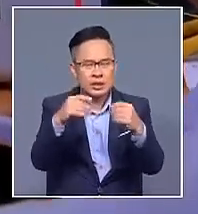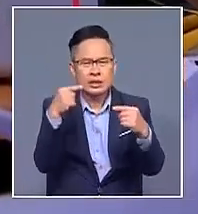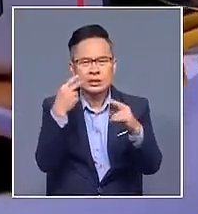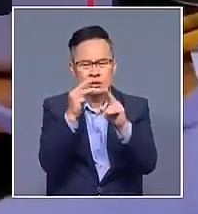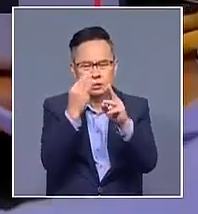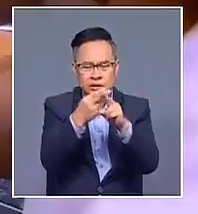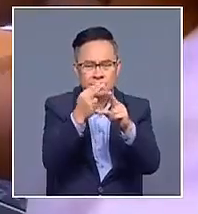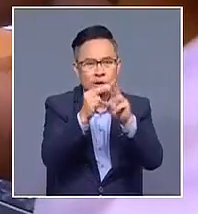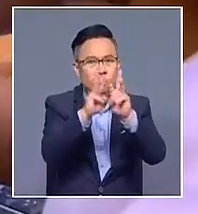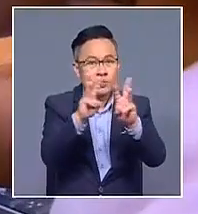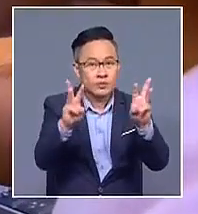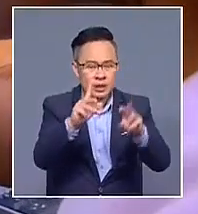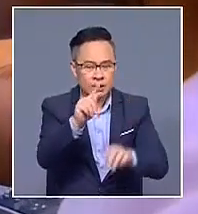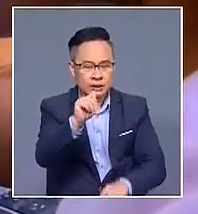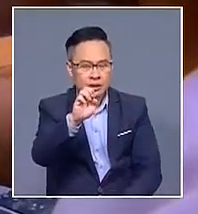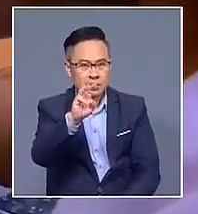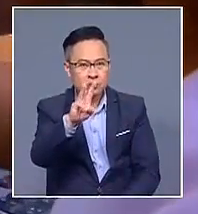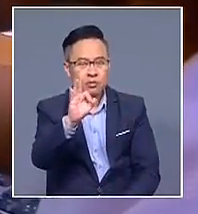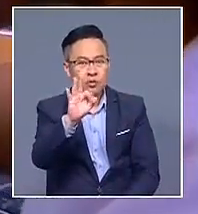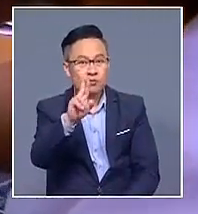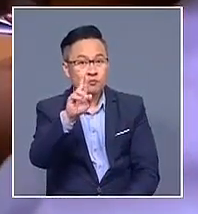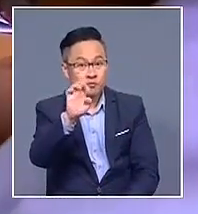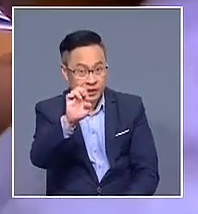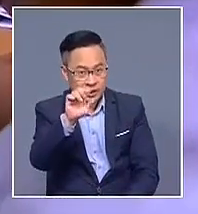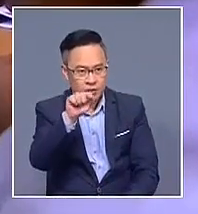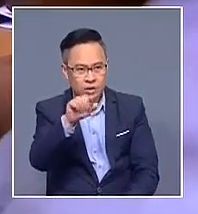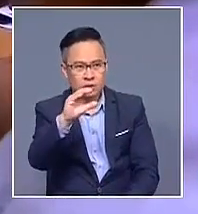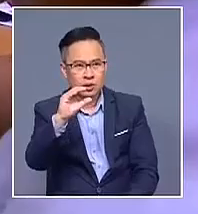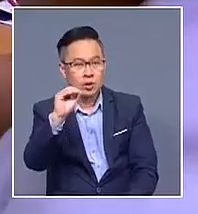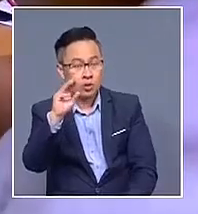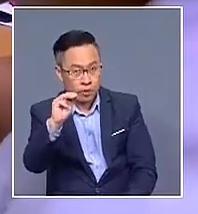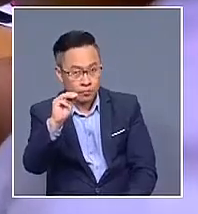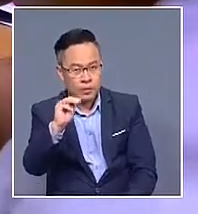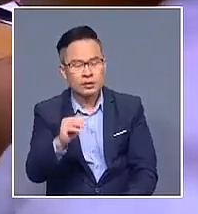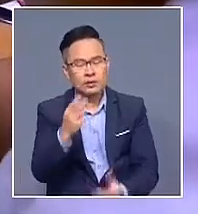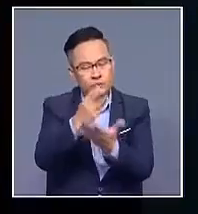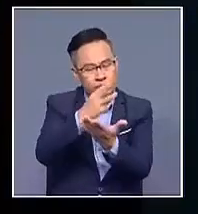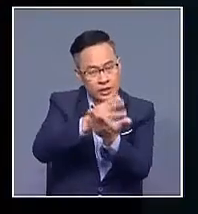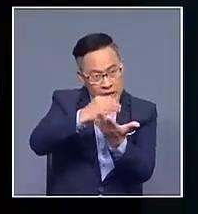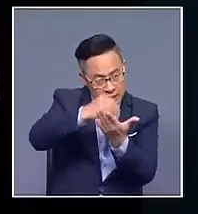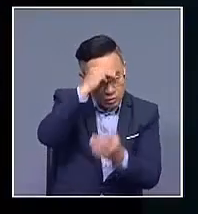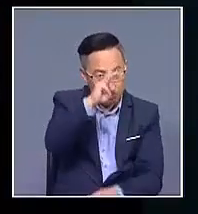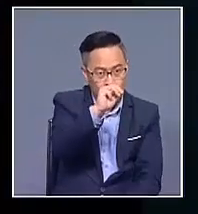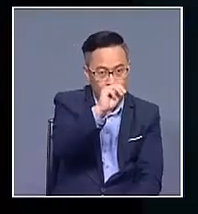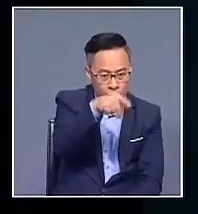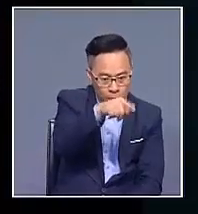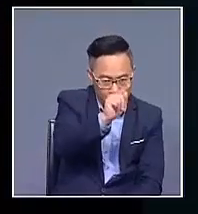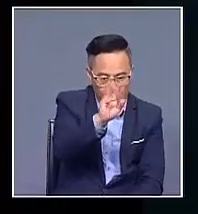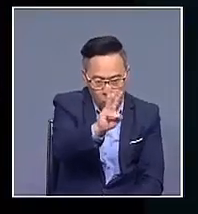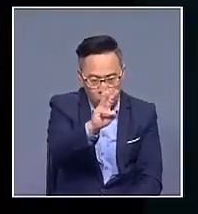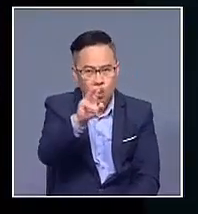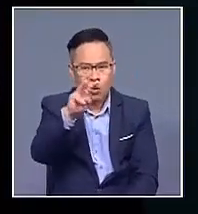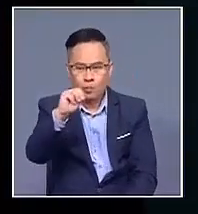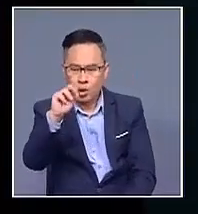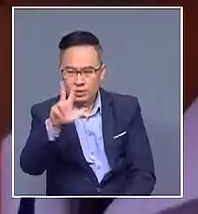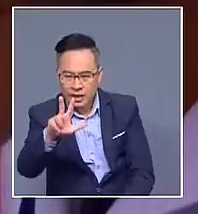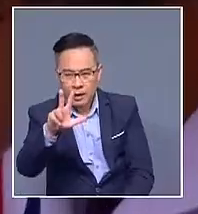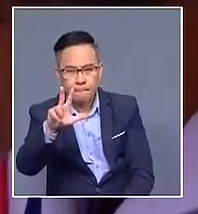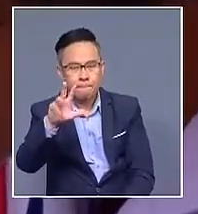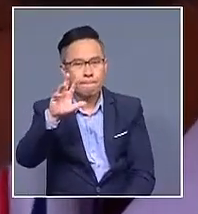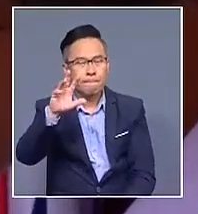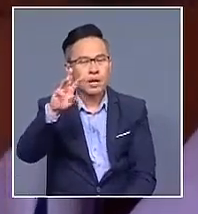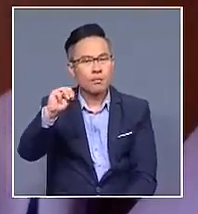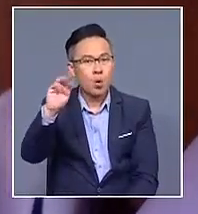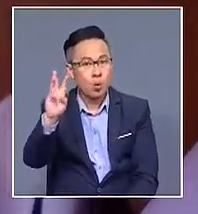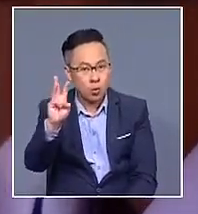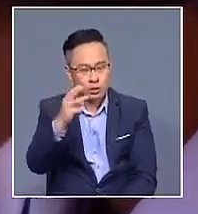างเว็บไซต์และแอปพลิเคชันออนไลน์ซึ่งจะมีเนื้อหาในระดับป .6 ม .3 และม .6 ทั้ง5วิชาค่ะนั่นก็คือภาษาไท